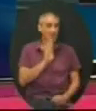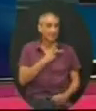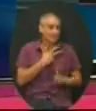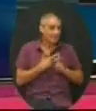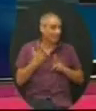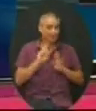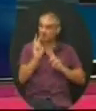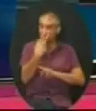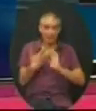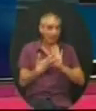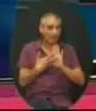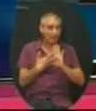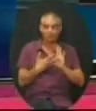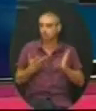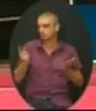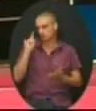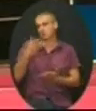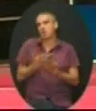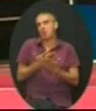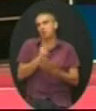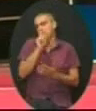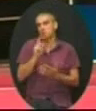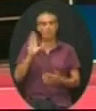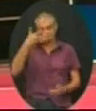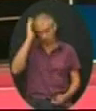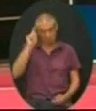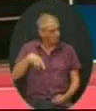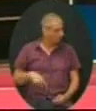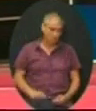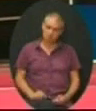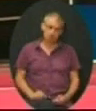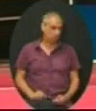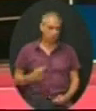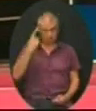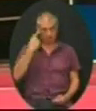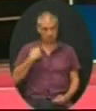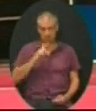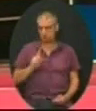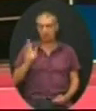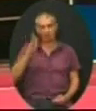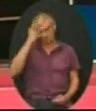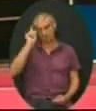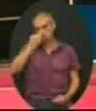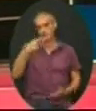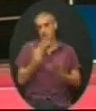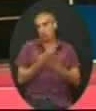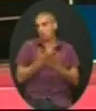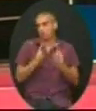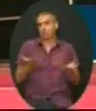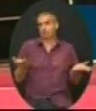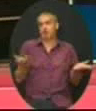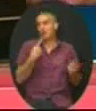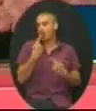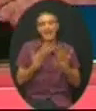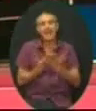לא ייחקר בפרשה הזאת? יעיד, יכול להיות, גם לפידי. לא יעיד, אני חושבת אם הוא לא ייחקר. לא, דעתי לא. גם ללפידית, להעיד אפשר, יכולים לשאול